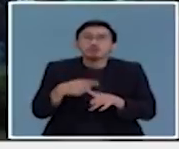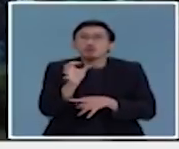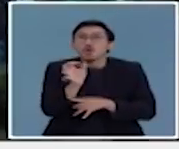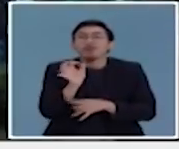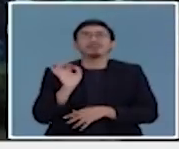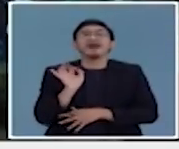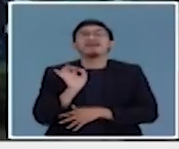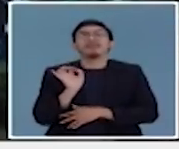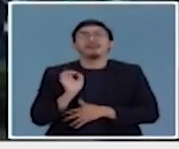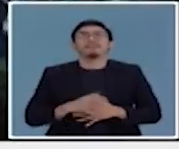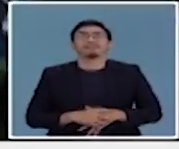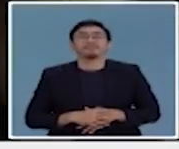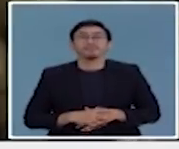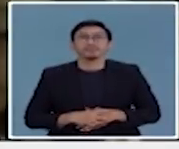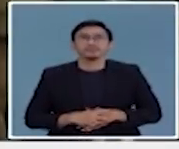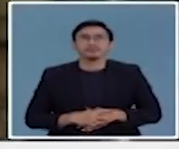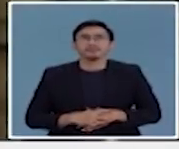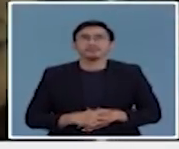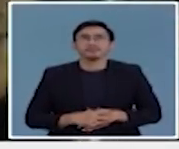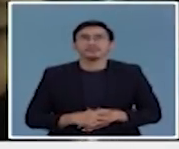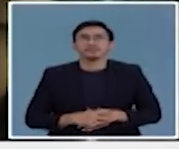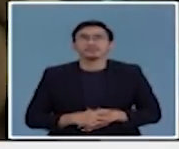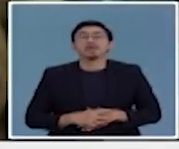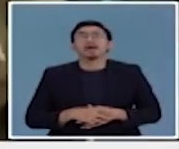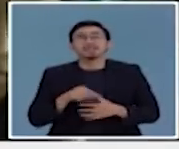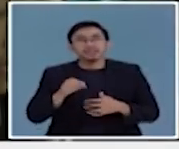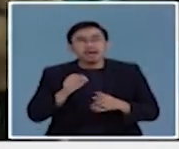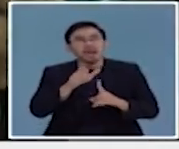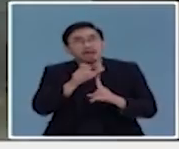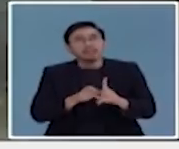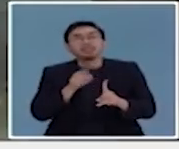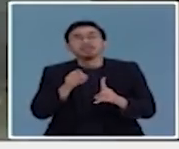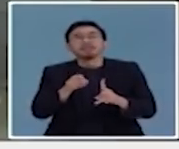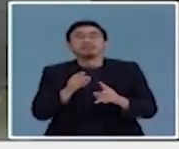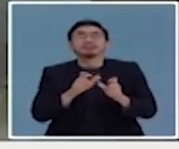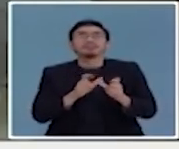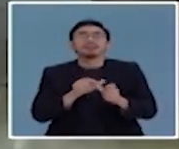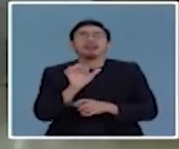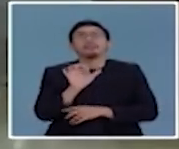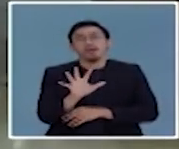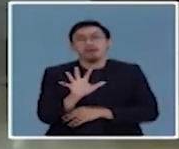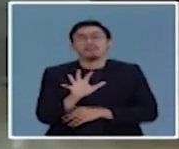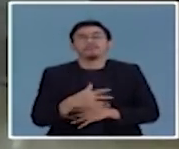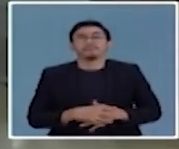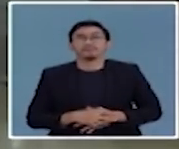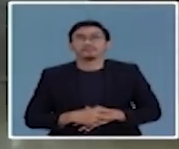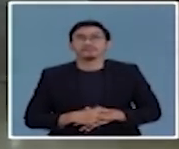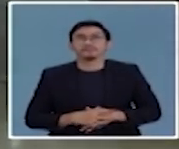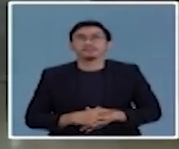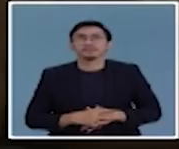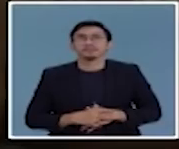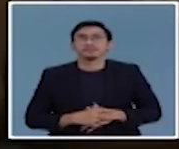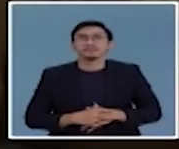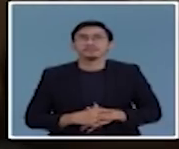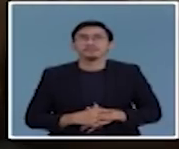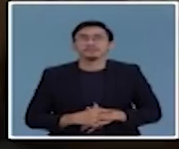Semester kalau kemarin kan 4, ini masuk semester 5, jadi ini buat kepatah semester 5 ini. Dari Tangerang Selatan, Nunung Purnomo,